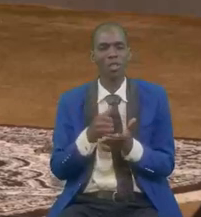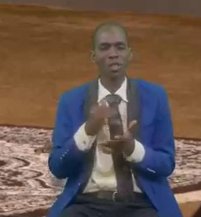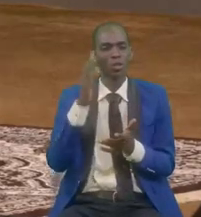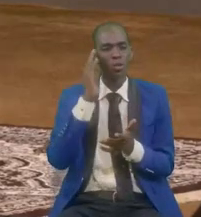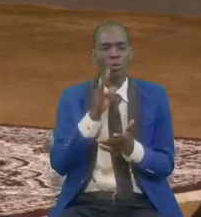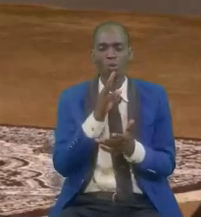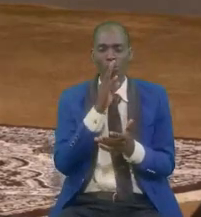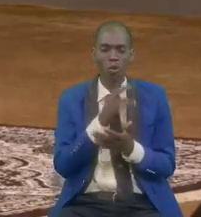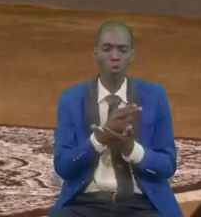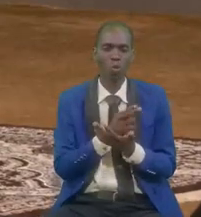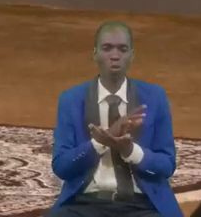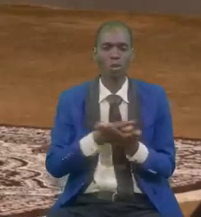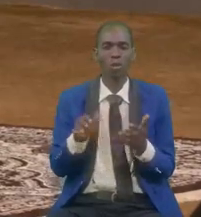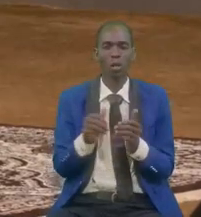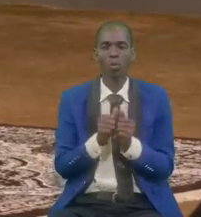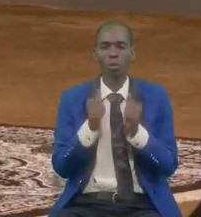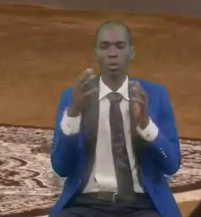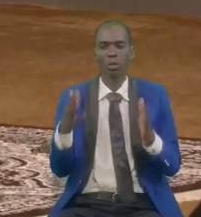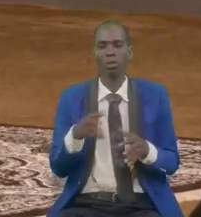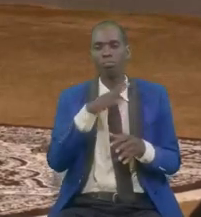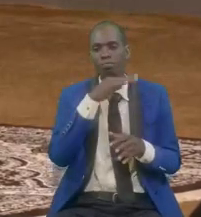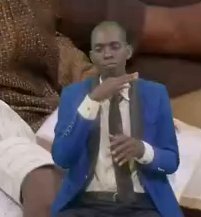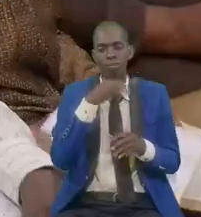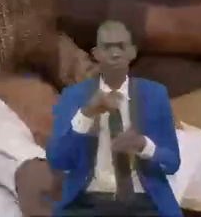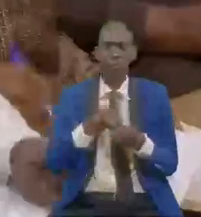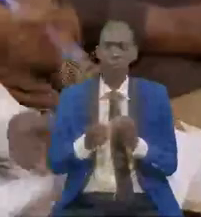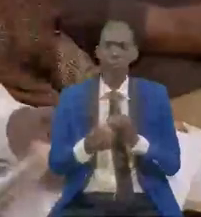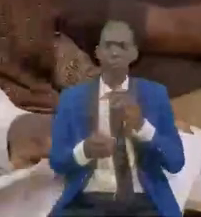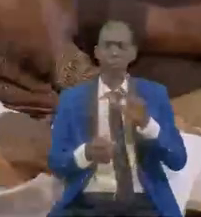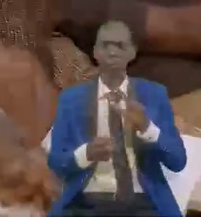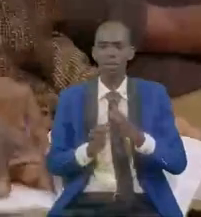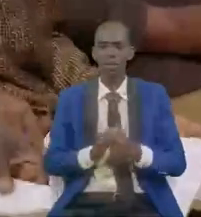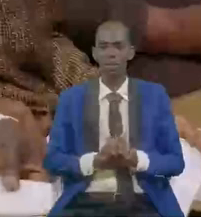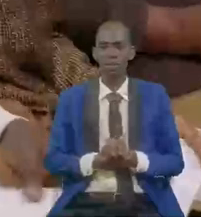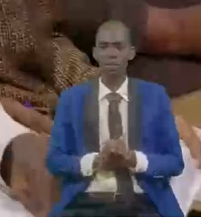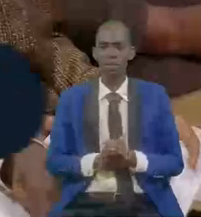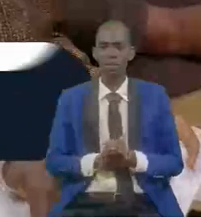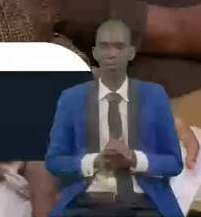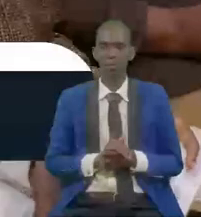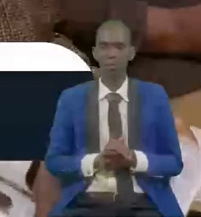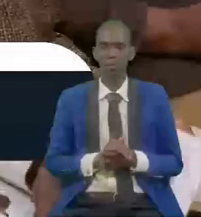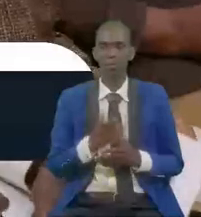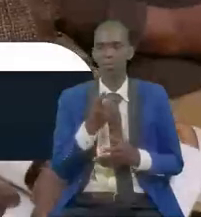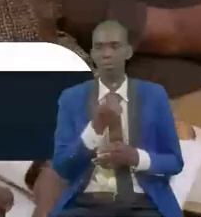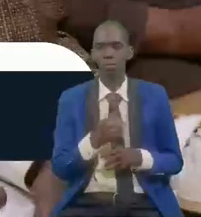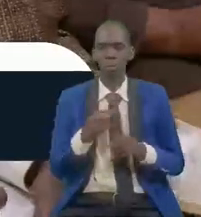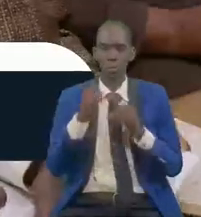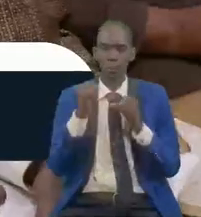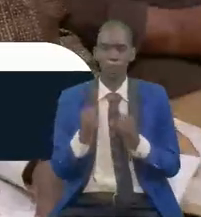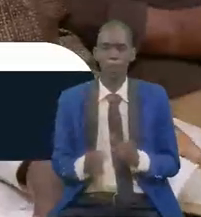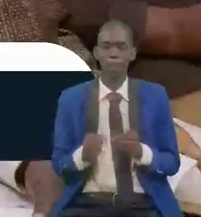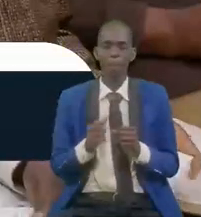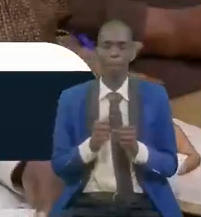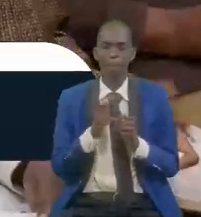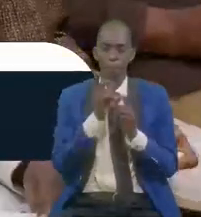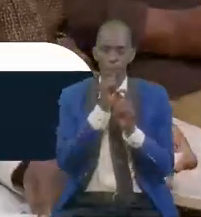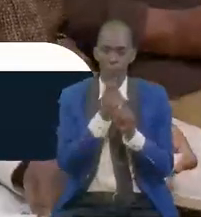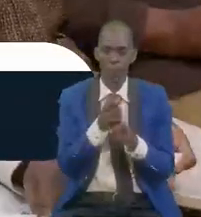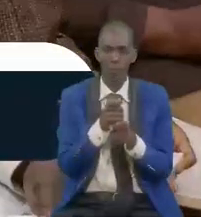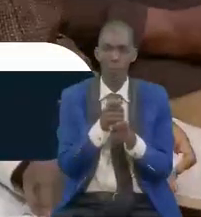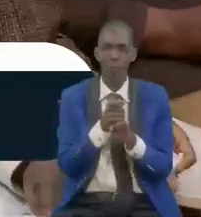Mais que l'Église soit sainte et irrépréhensible. Numéro 3 ici, c'est le don puissant ou